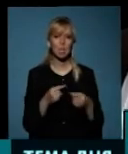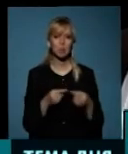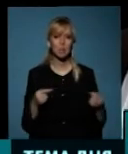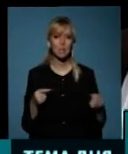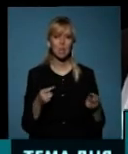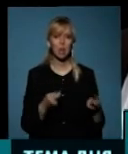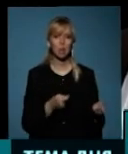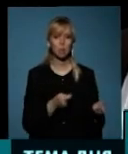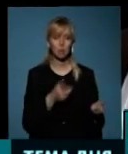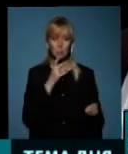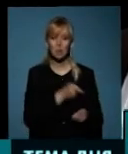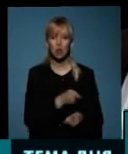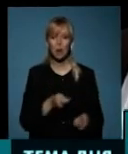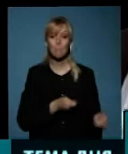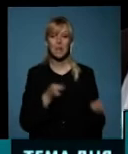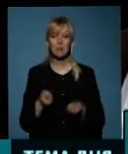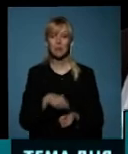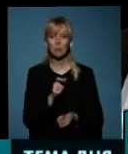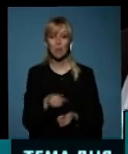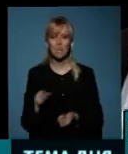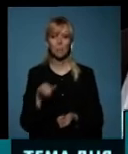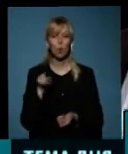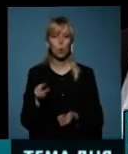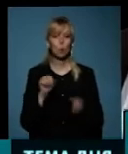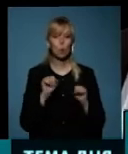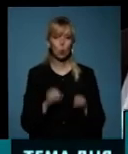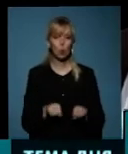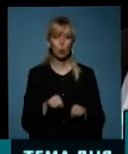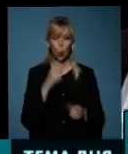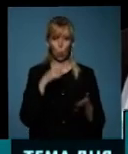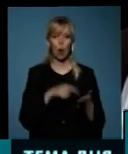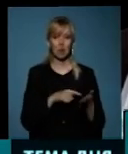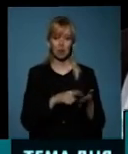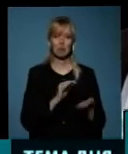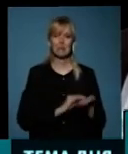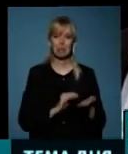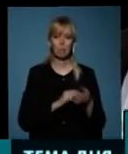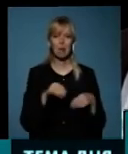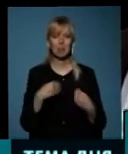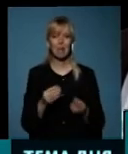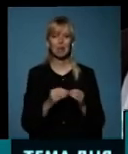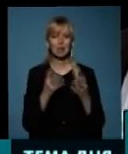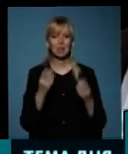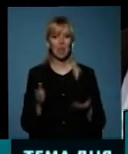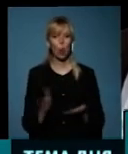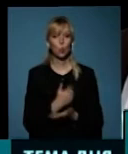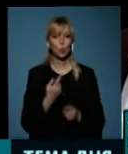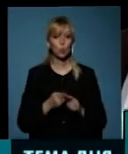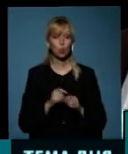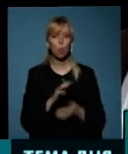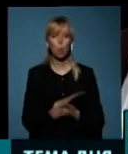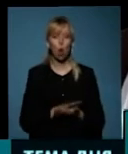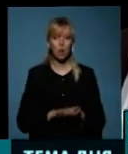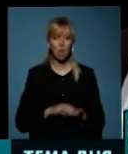засобі під час перевезення пасажирів, то йому можна вказати на це, записати, дати йому 10 днів на усунення цього, щоб